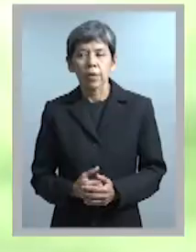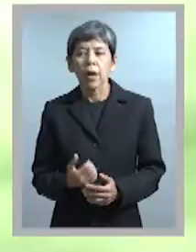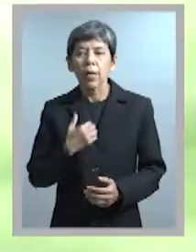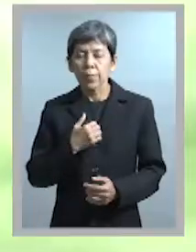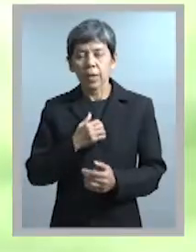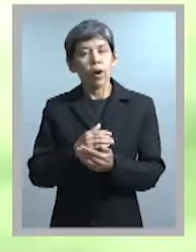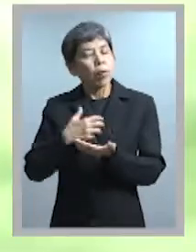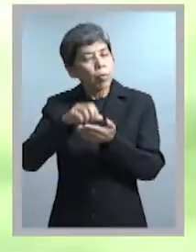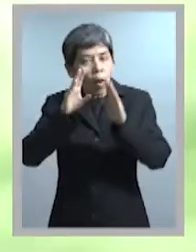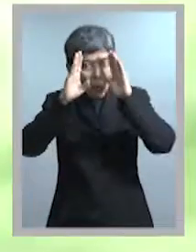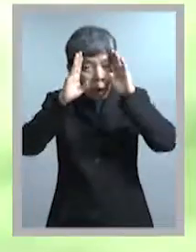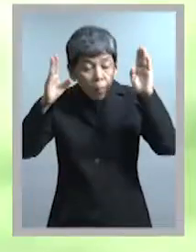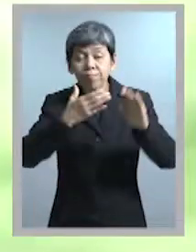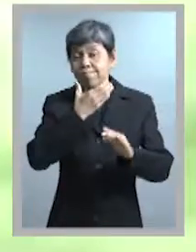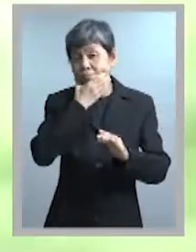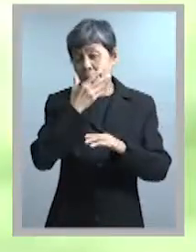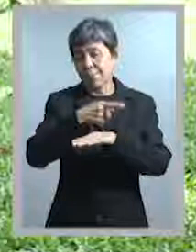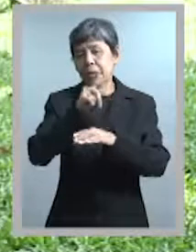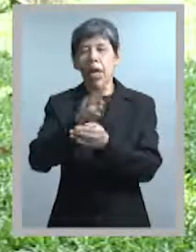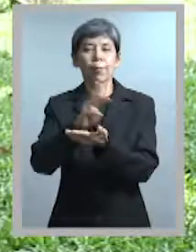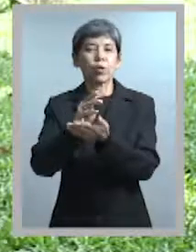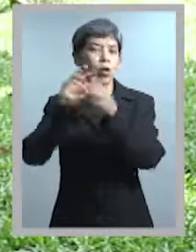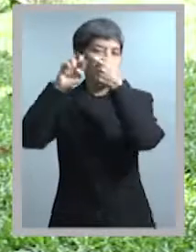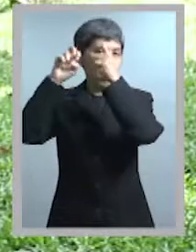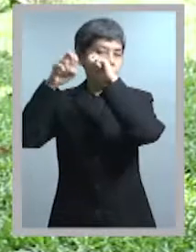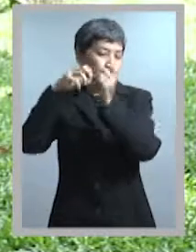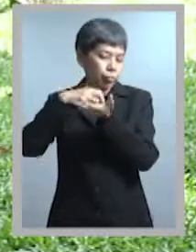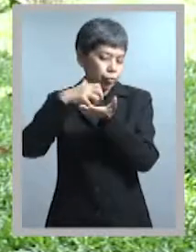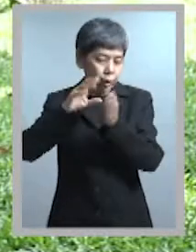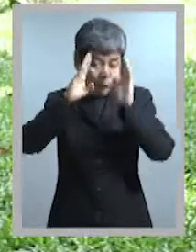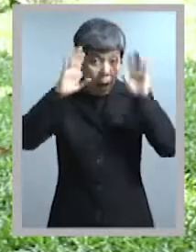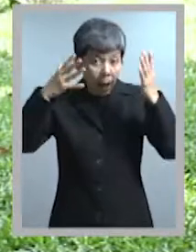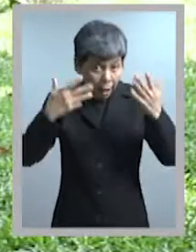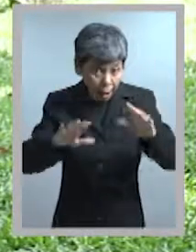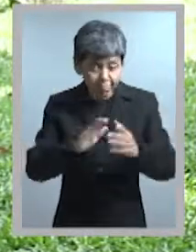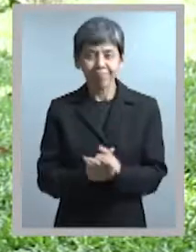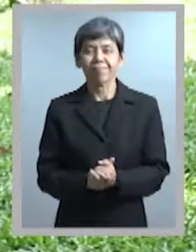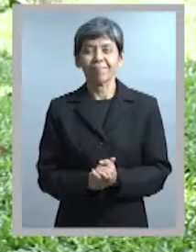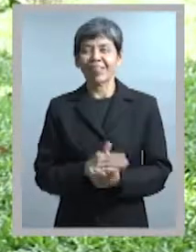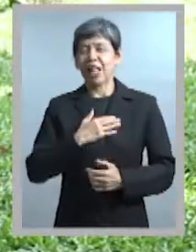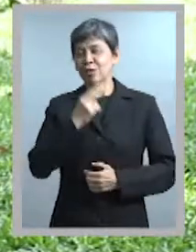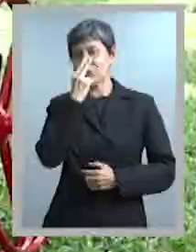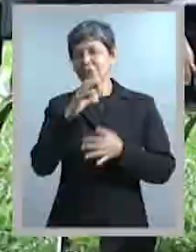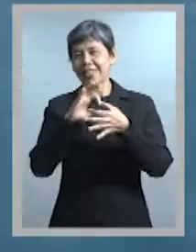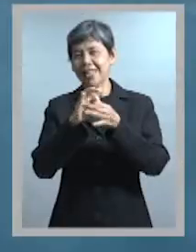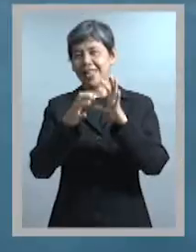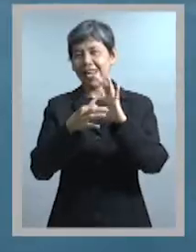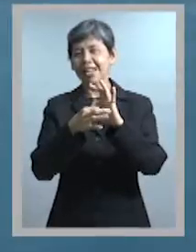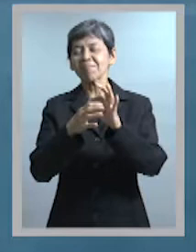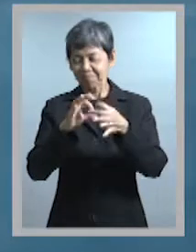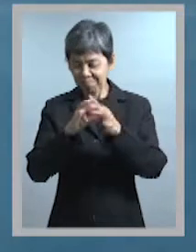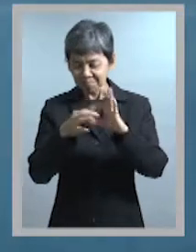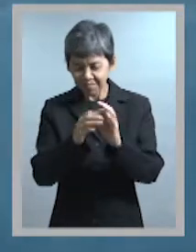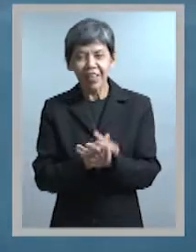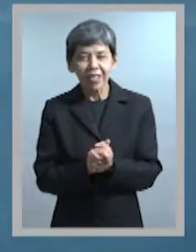หลังจากที่ได้รับความรู้จากอาจารย์ชูศักดิ์จันทยานนท์ประธานมูลนิธิออทิสติกไทยกันพอสมควรแล้วนะครับเรามาชม